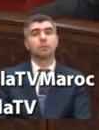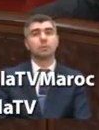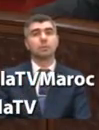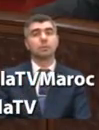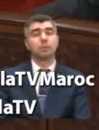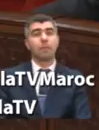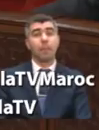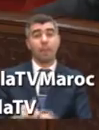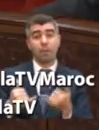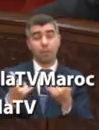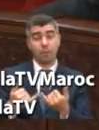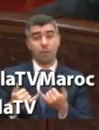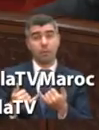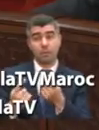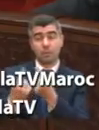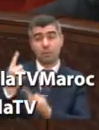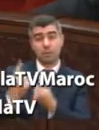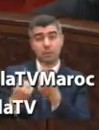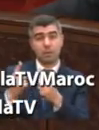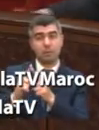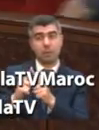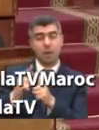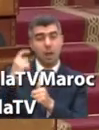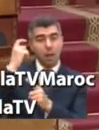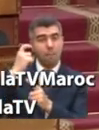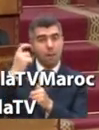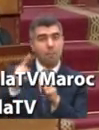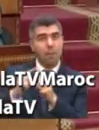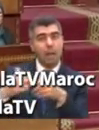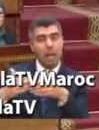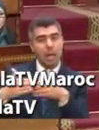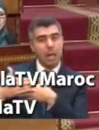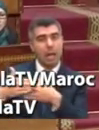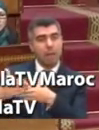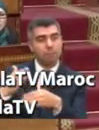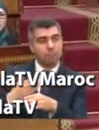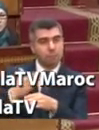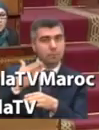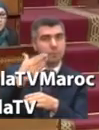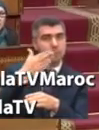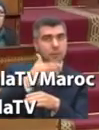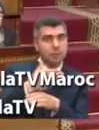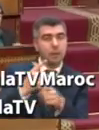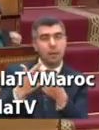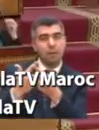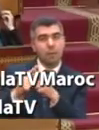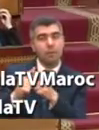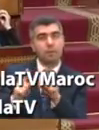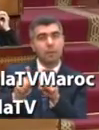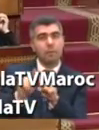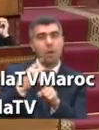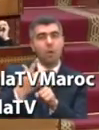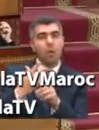يوم تم التفكير في ترحيل المواطنين من المدن الكبرى نحو أقاليم مجاور في ظل تطبيق برنامج مدن بدون صفح من أجل